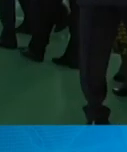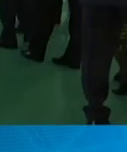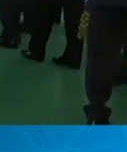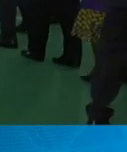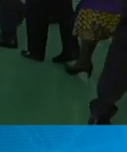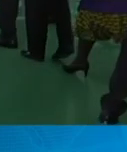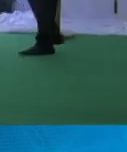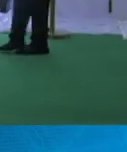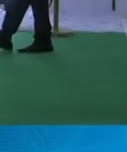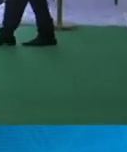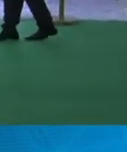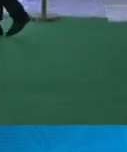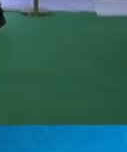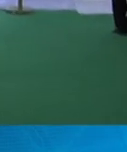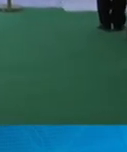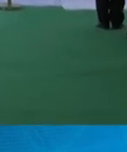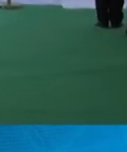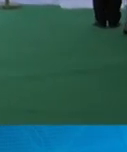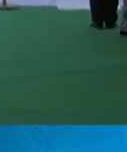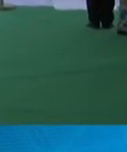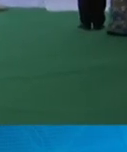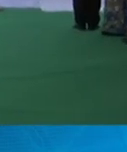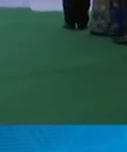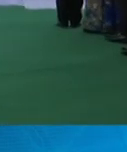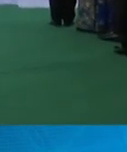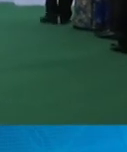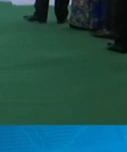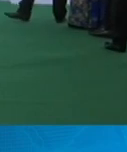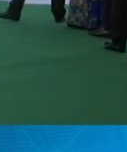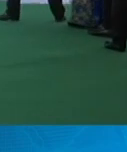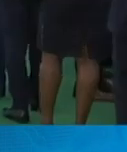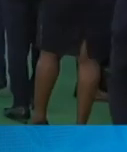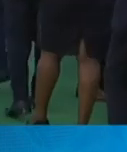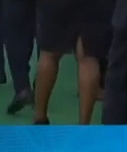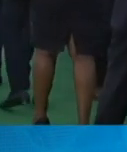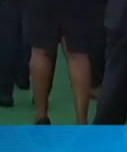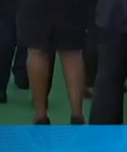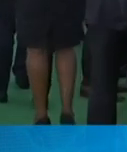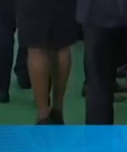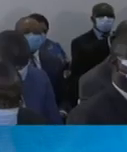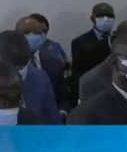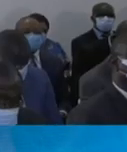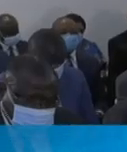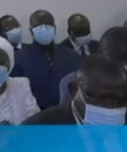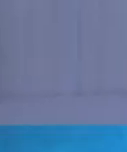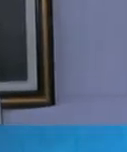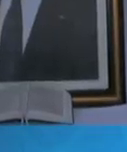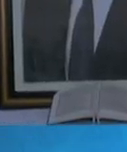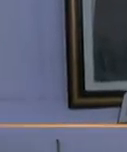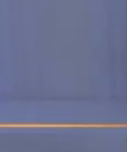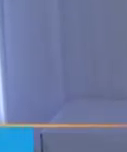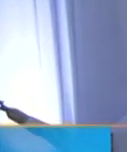sa résidence dans la commune de Cocody. Une délégation conduite par le Premier ministre intérimaire Patrick Achi